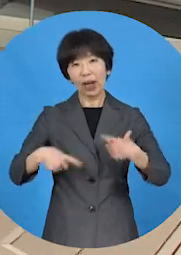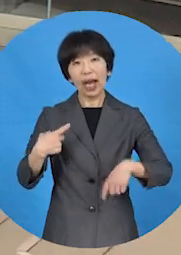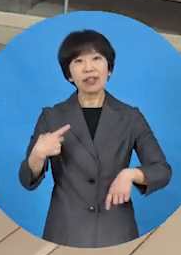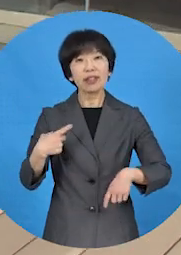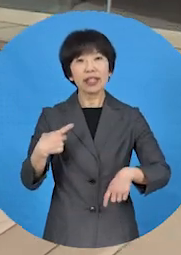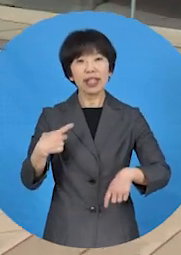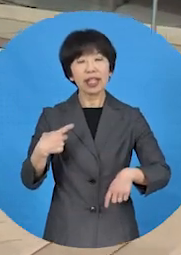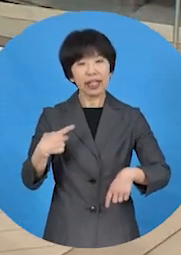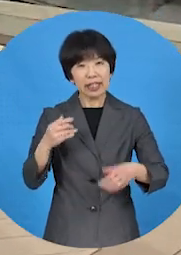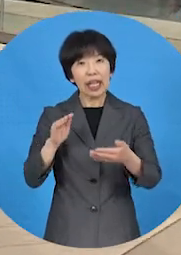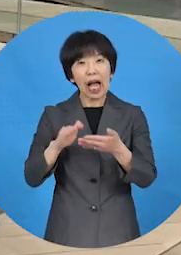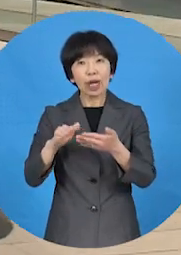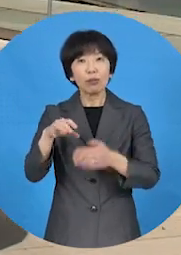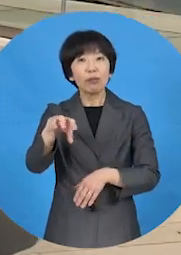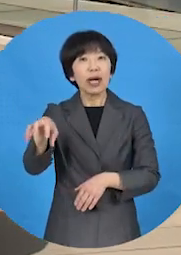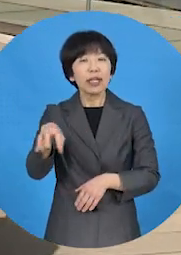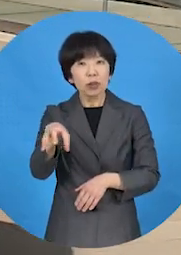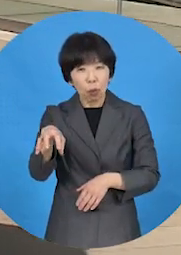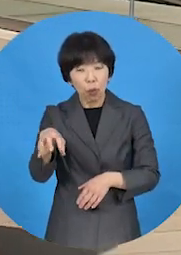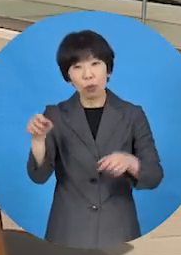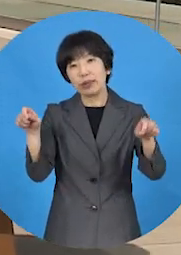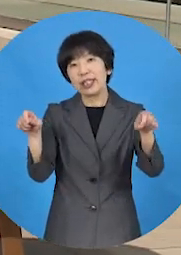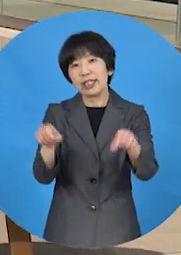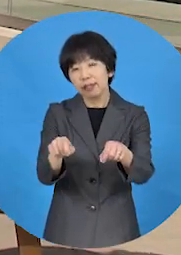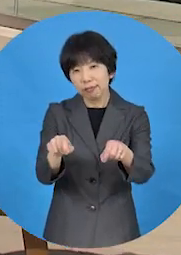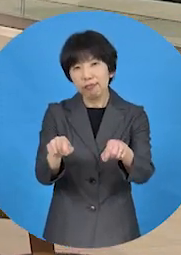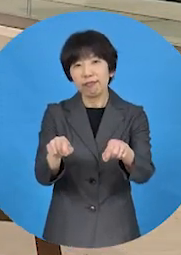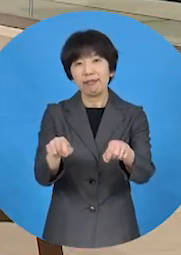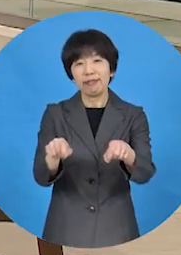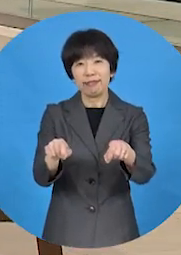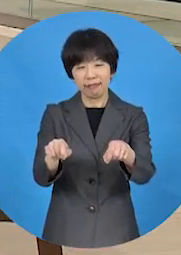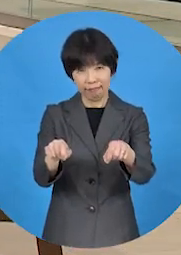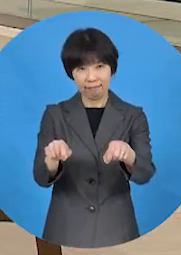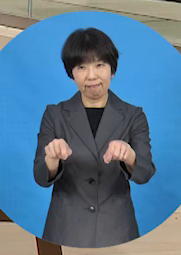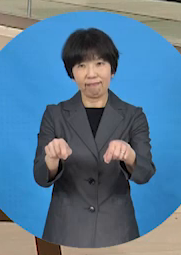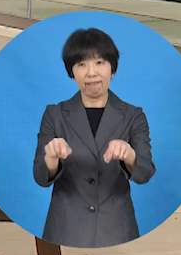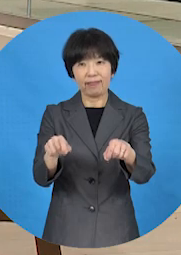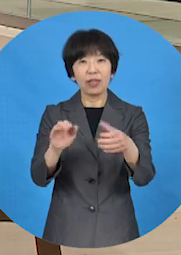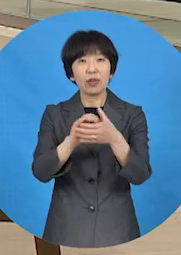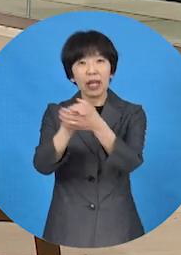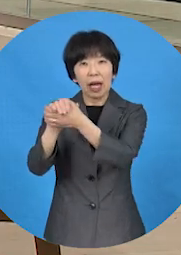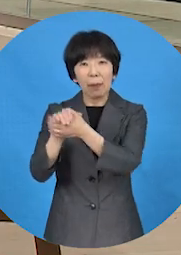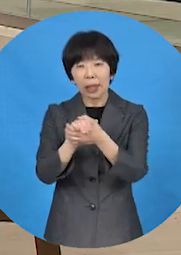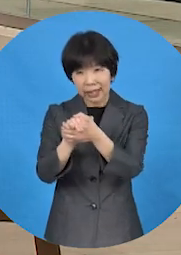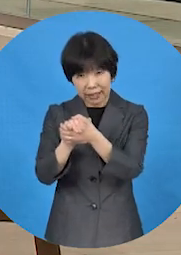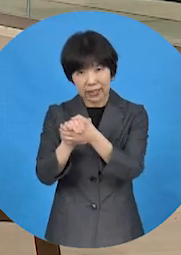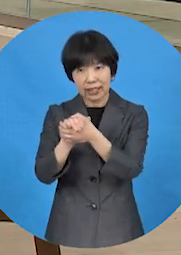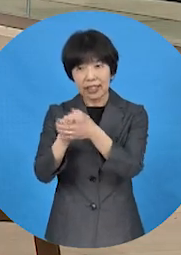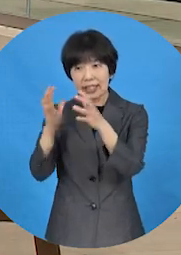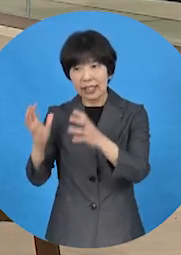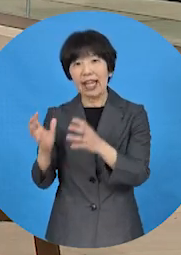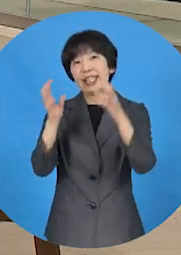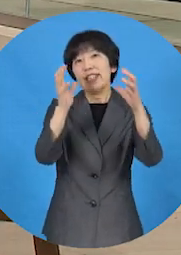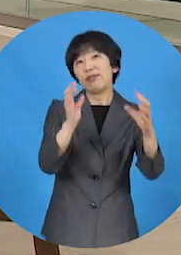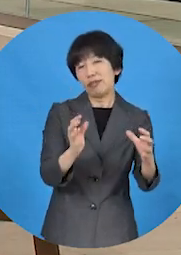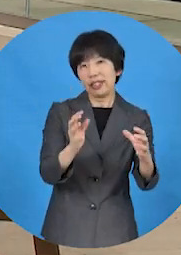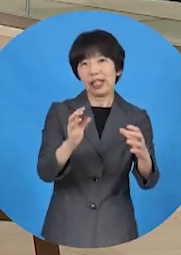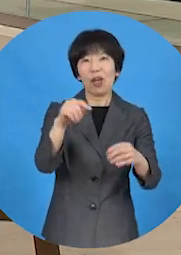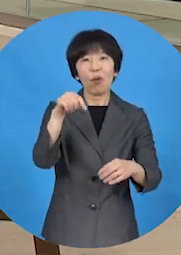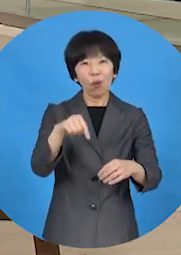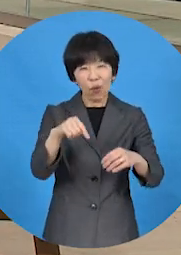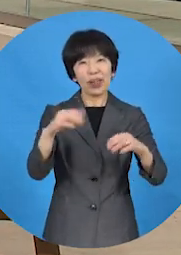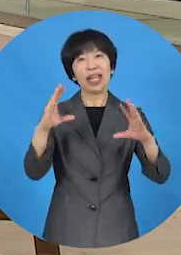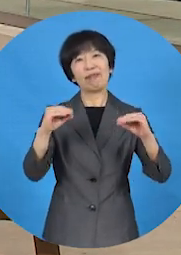ルームのすぐ近くにあるテラスになってます。そちらのご利用になっている10代の方とかもこちら出てきていただいて、ぜひ楽しい時